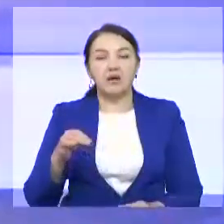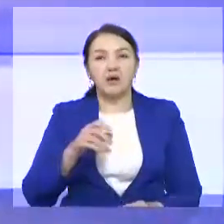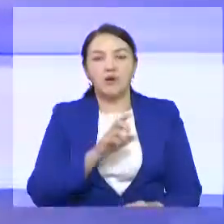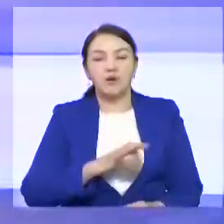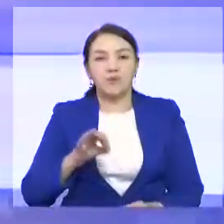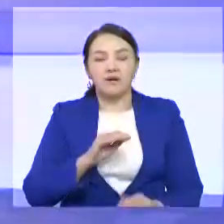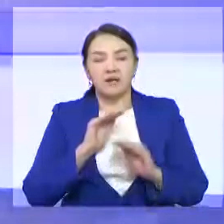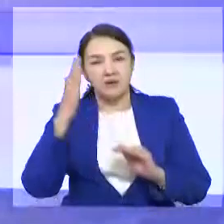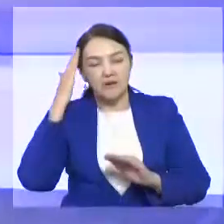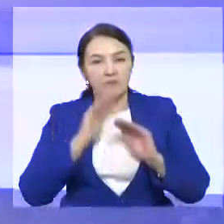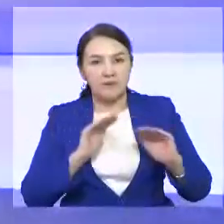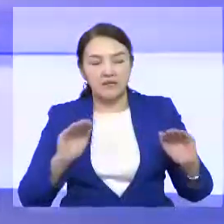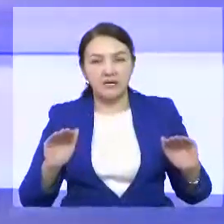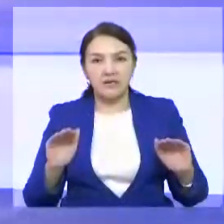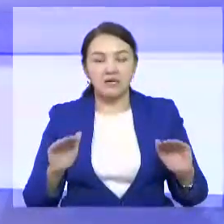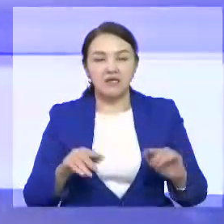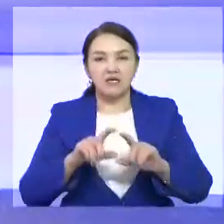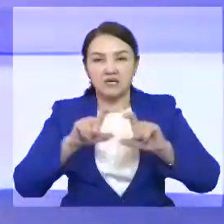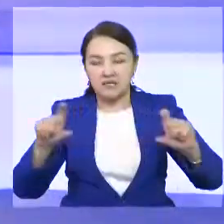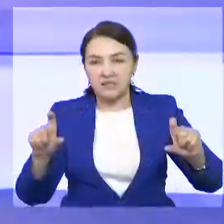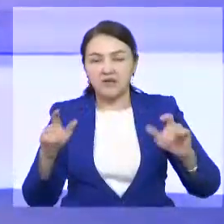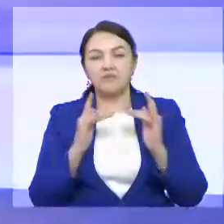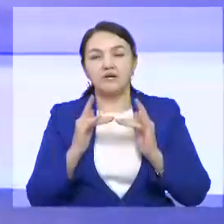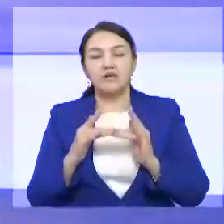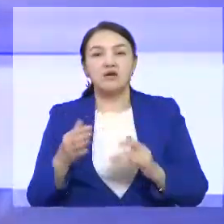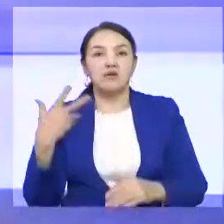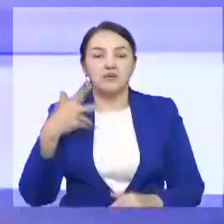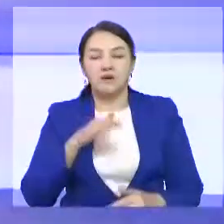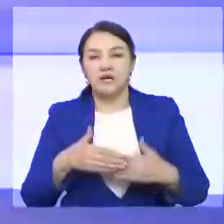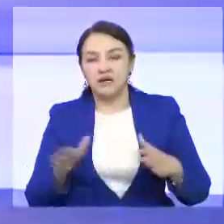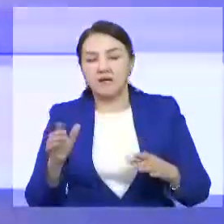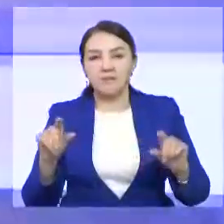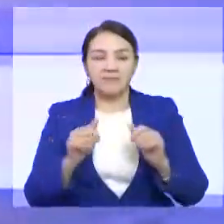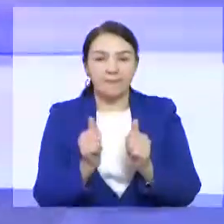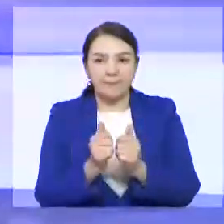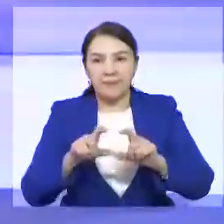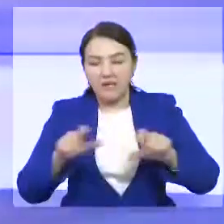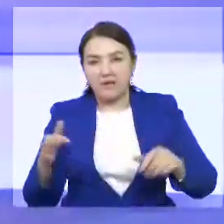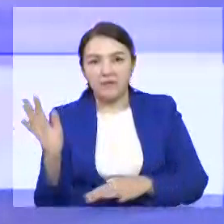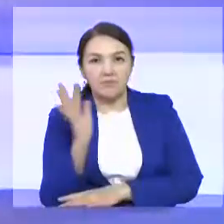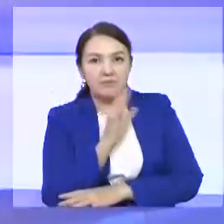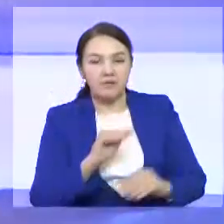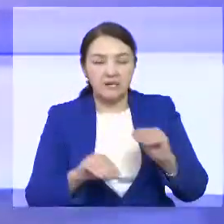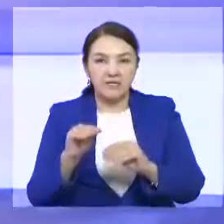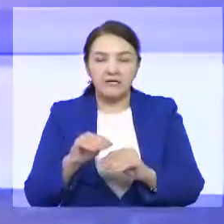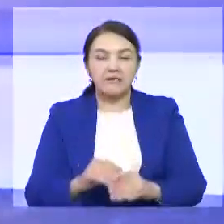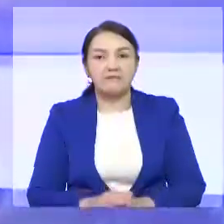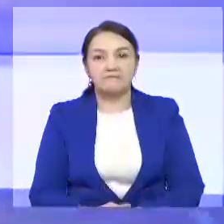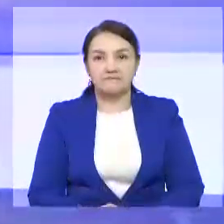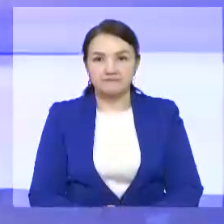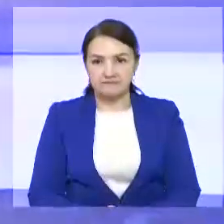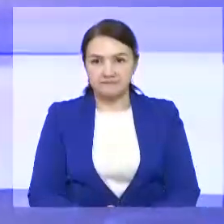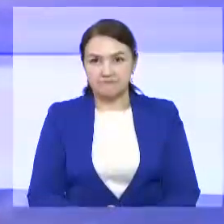дарынды балаларға арналған мамандандырылған лицей интернатының 30-ға жуық түлегі мектеп ауласының алдына көшет отырғызды. Толығырақ